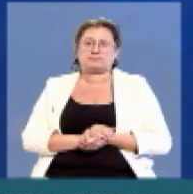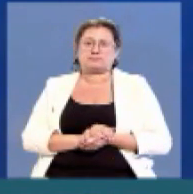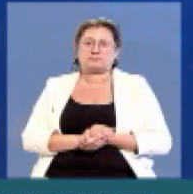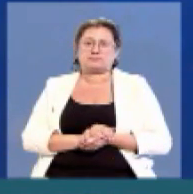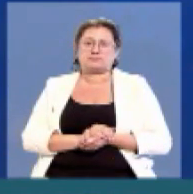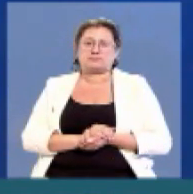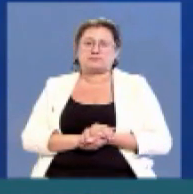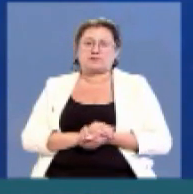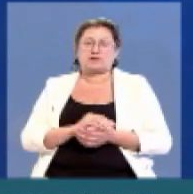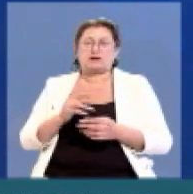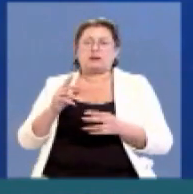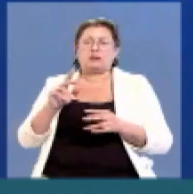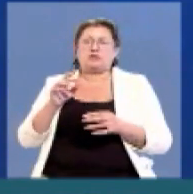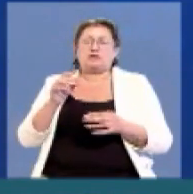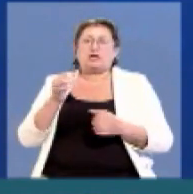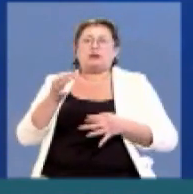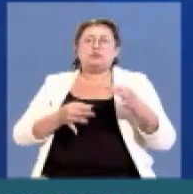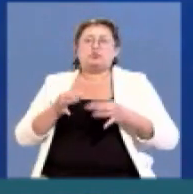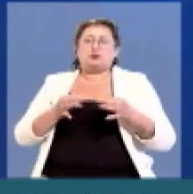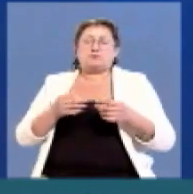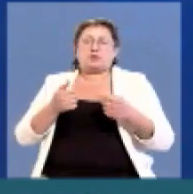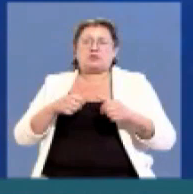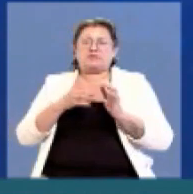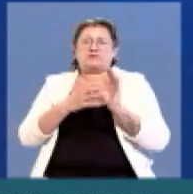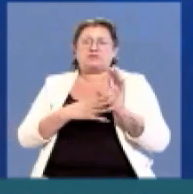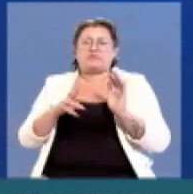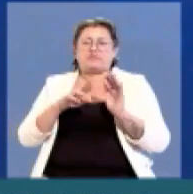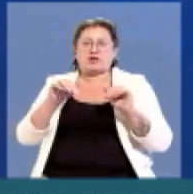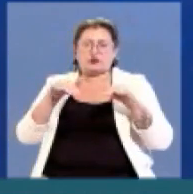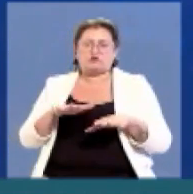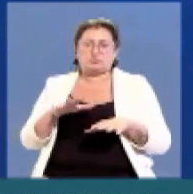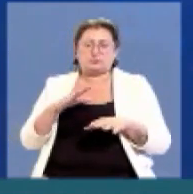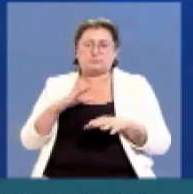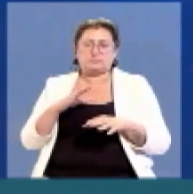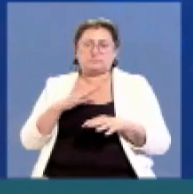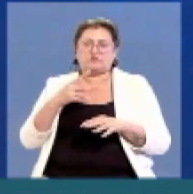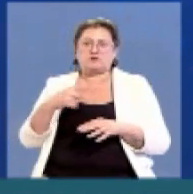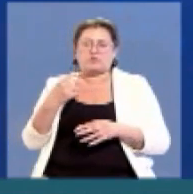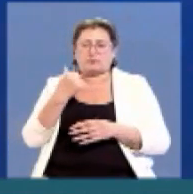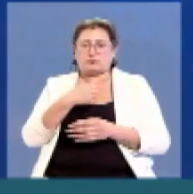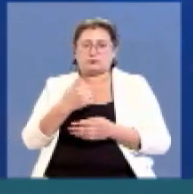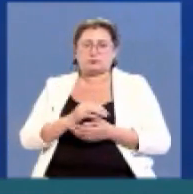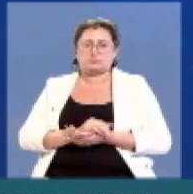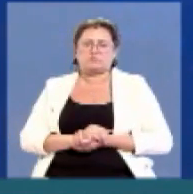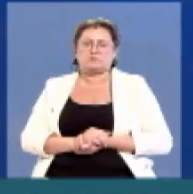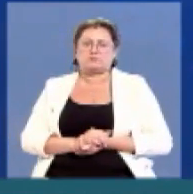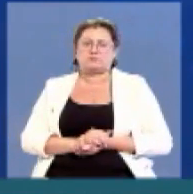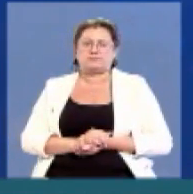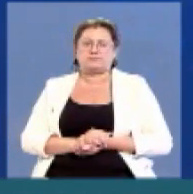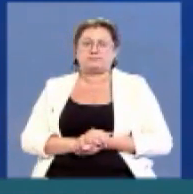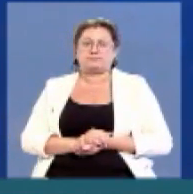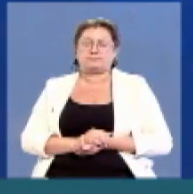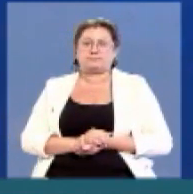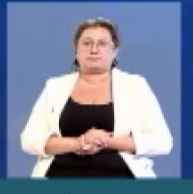туралы талап арызын қанағаттандырудан толық көлемде бас тартылды. Облыстық сот алқасының 2022 жылғы 19-ші